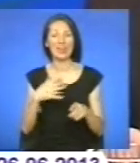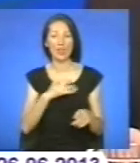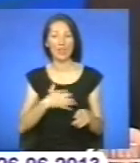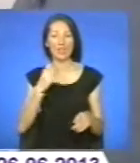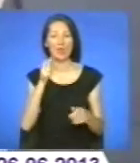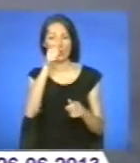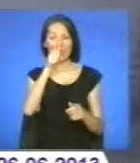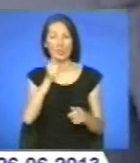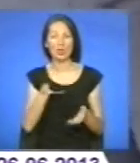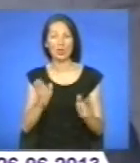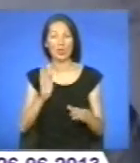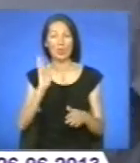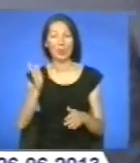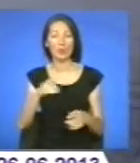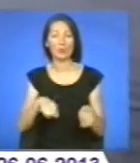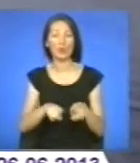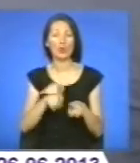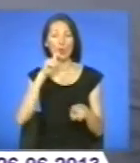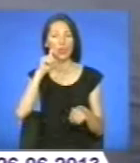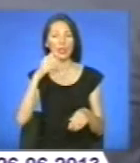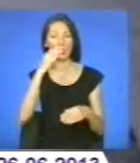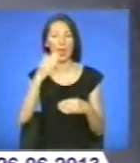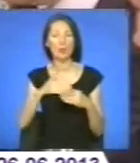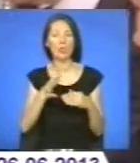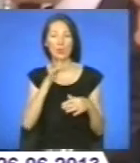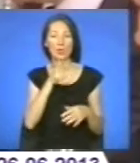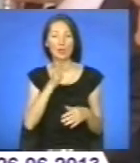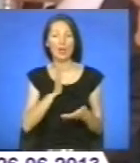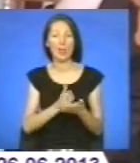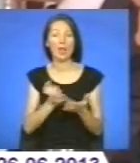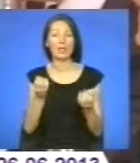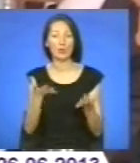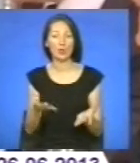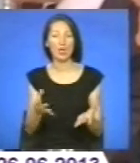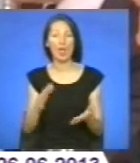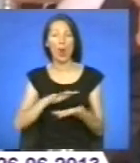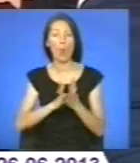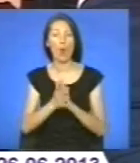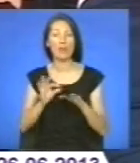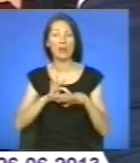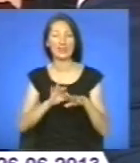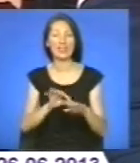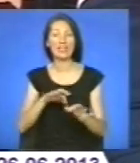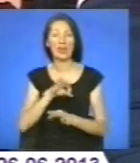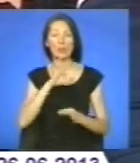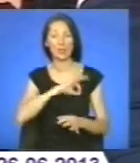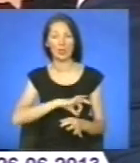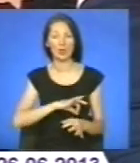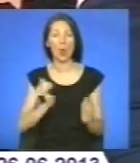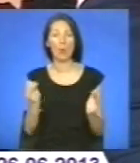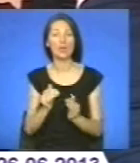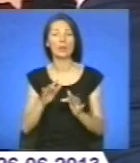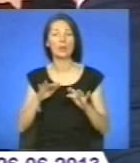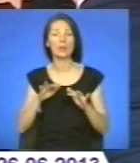попереду. Також Україна найближчим часом має на меті спростити умови ведення бізнесу. За словами прем'єра Азарова, обмежувальні заходи